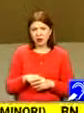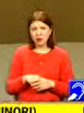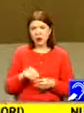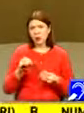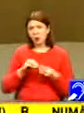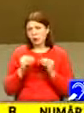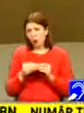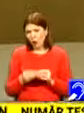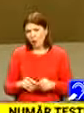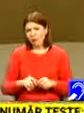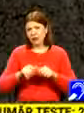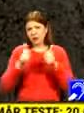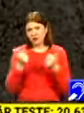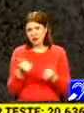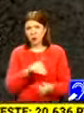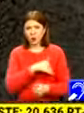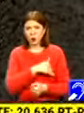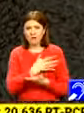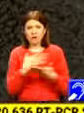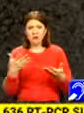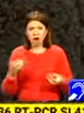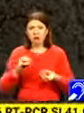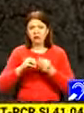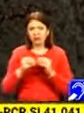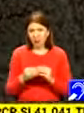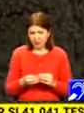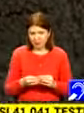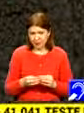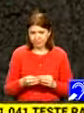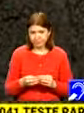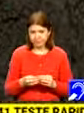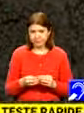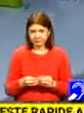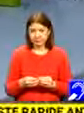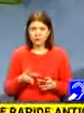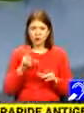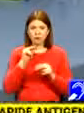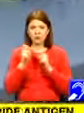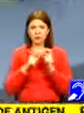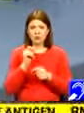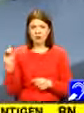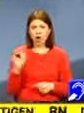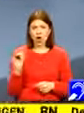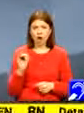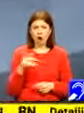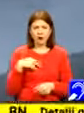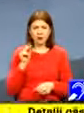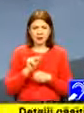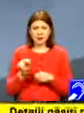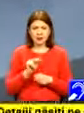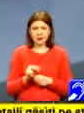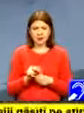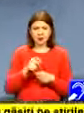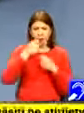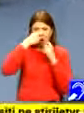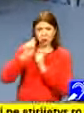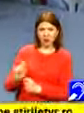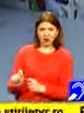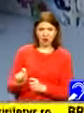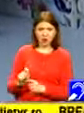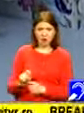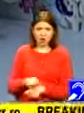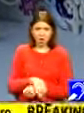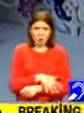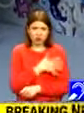dezorganizate sau cu grad mare de disfuncționalitate. Vorbim despre copii care se simt abandonați